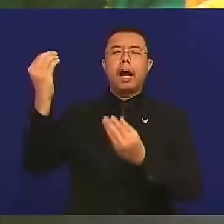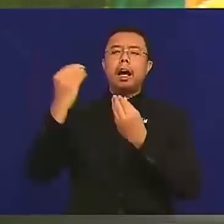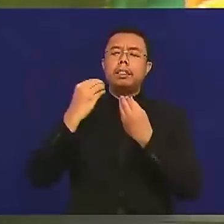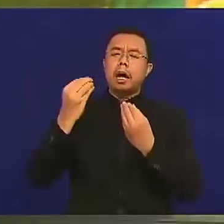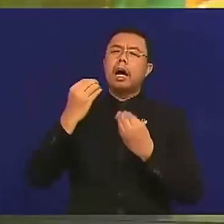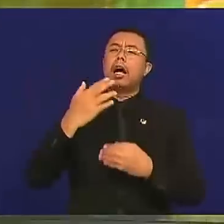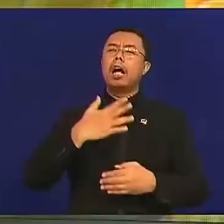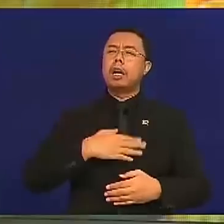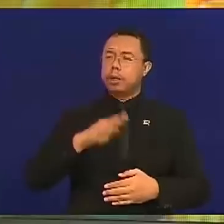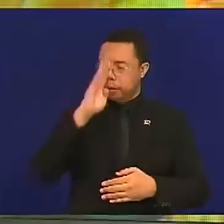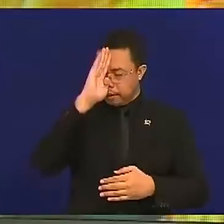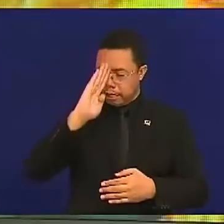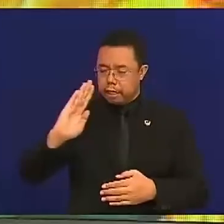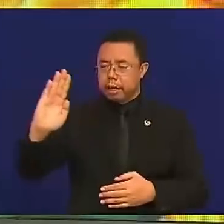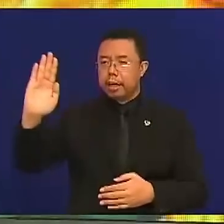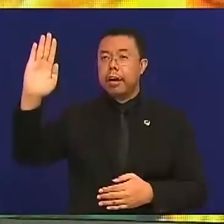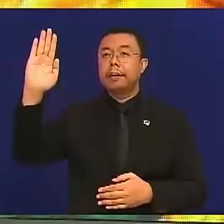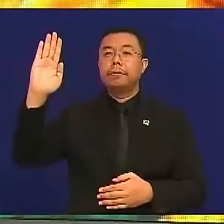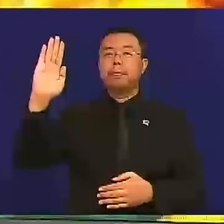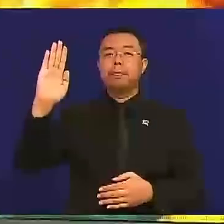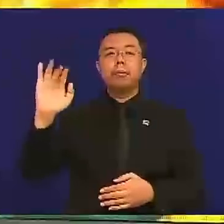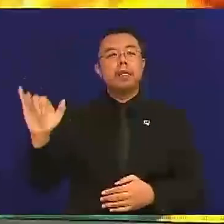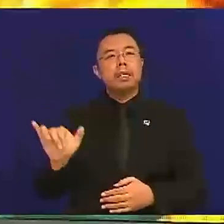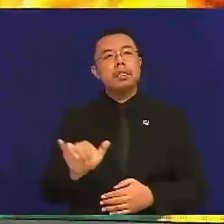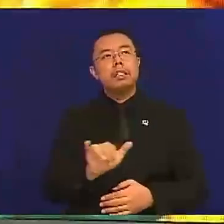Tuhan ajarku setia